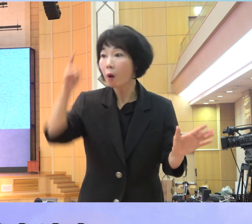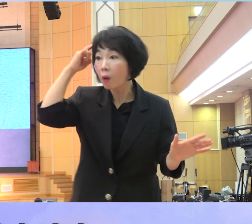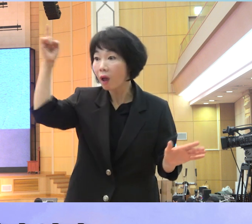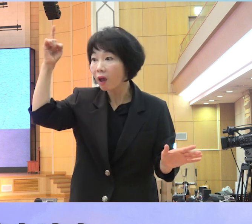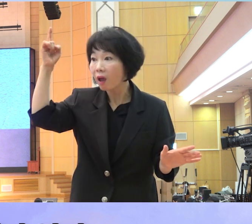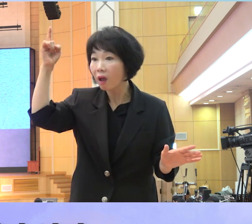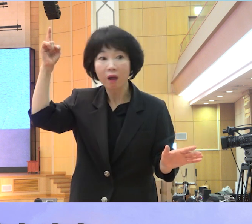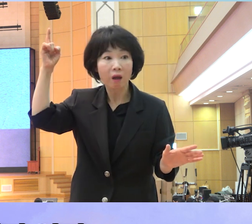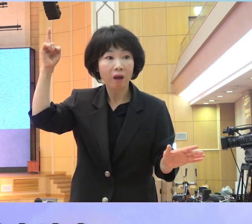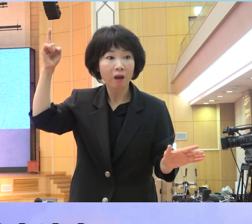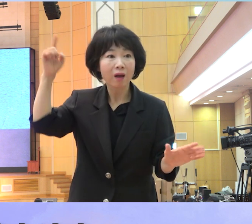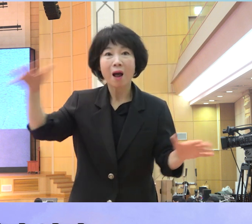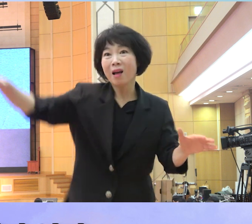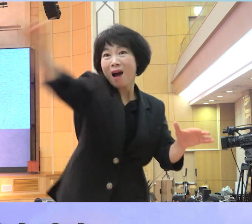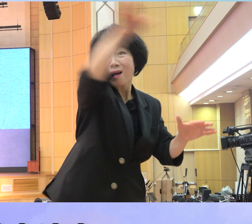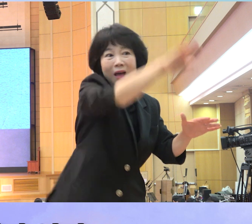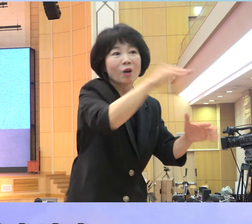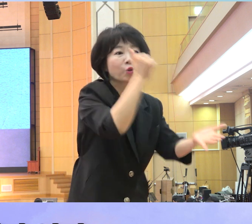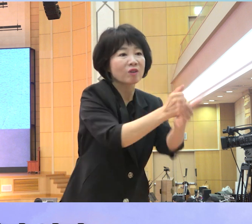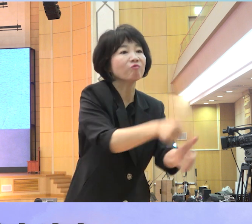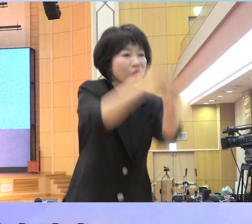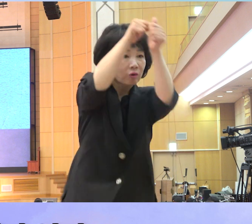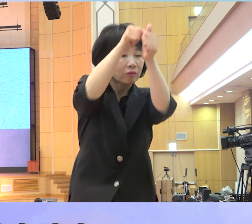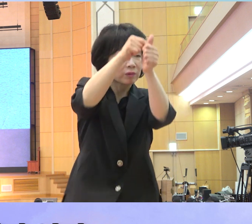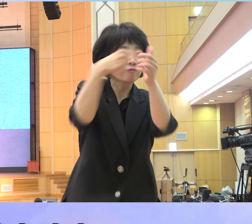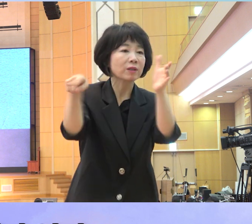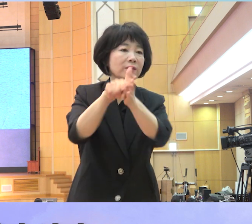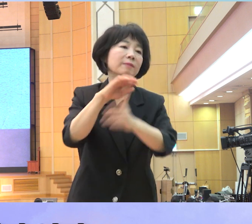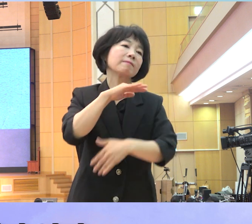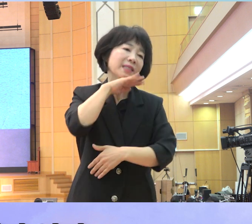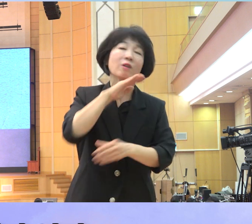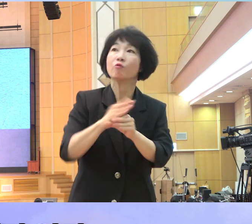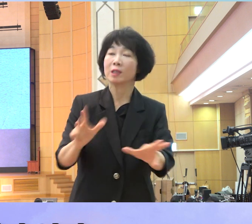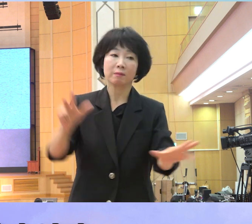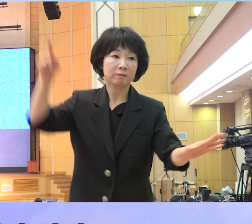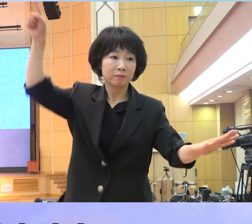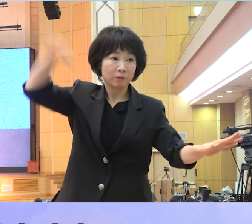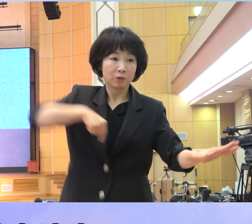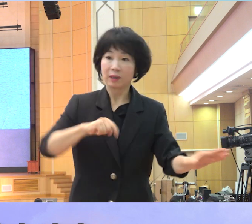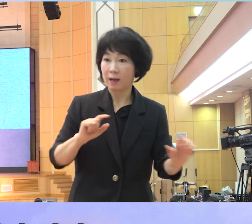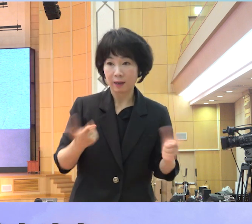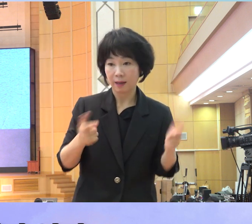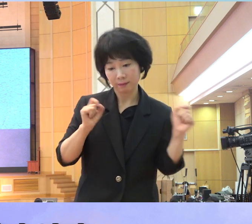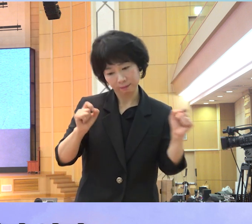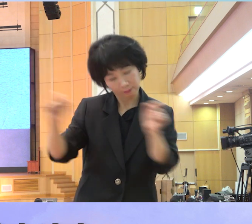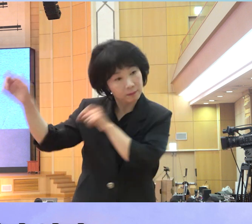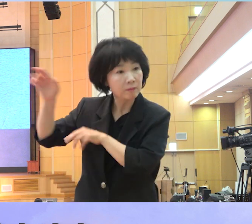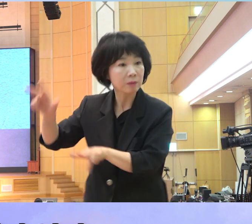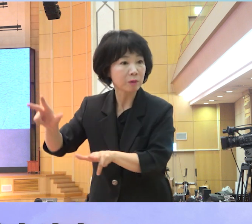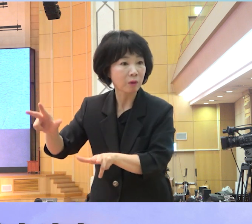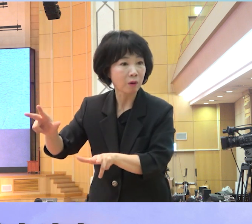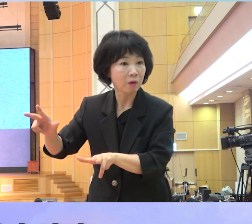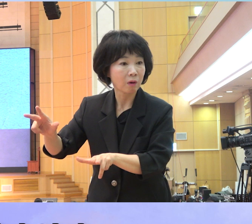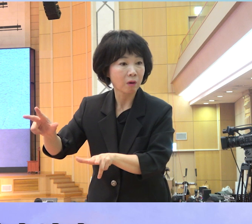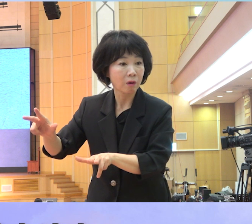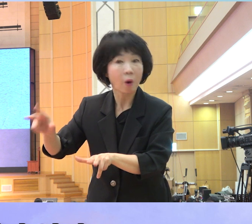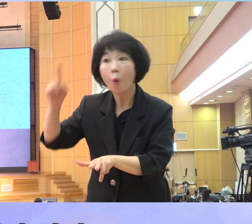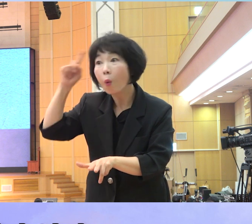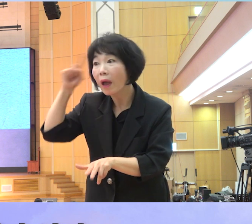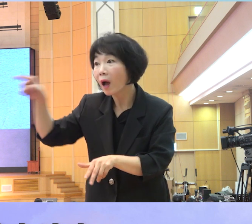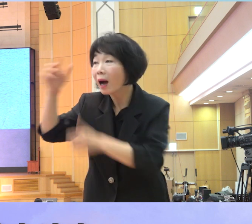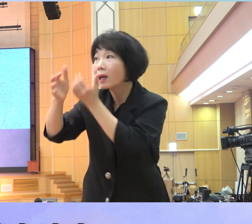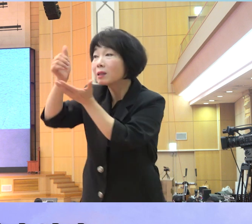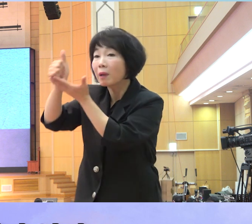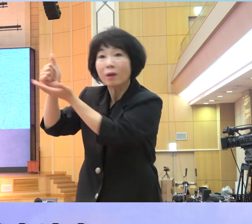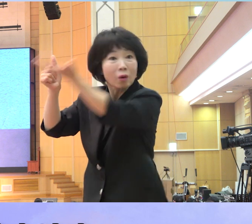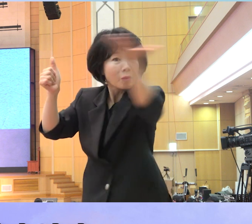그냥 백부자신밥 빵 열고 그냥 심판해가지고 그냥 막 다 그러고 싶지만, 아직도 내 사랑하는